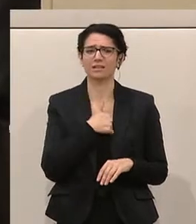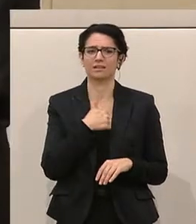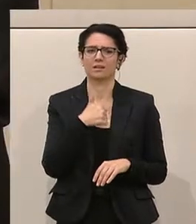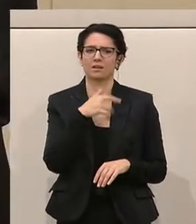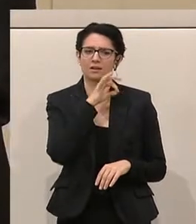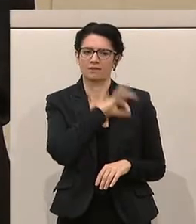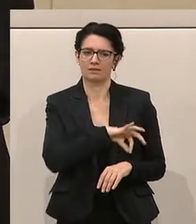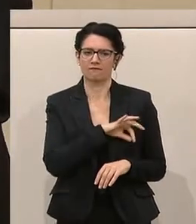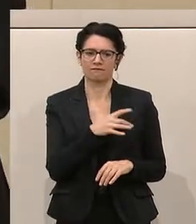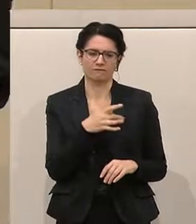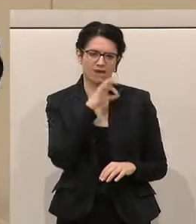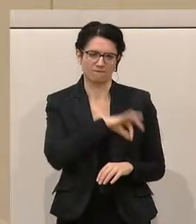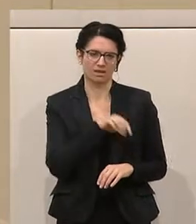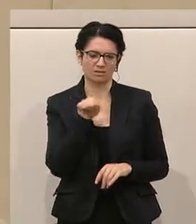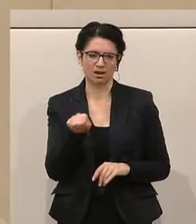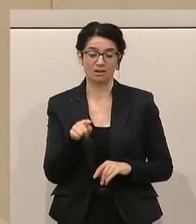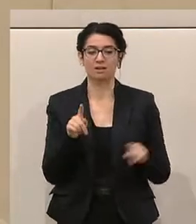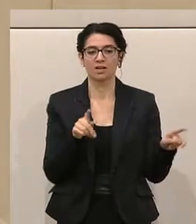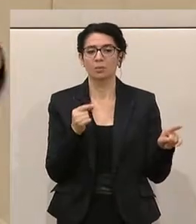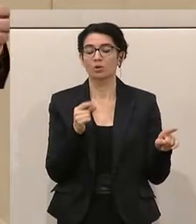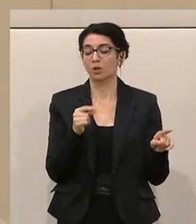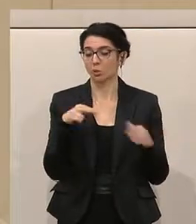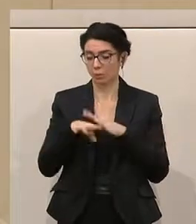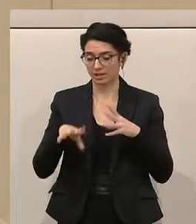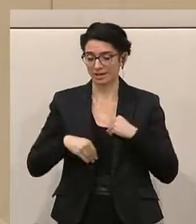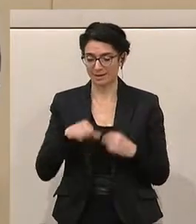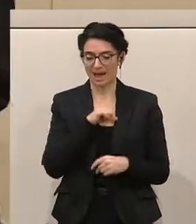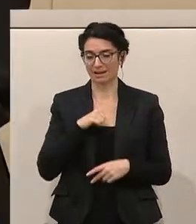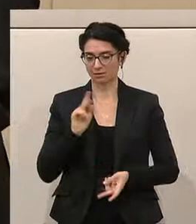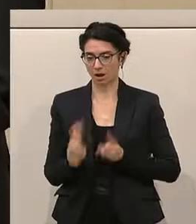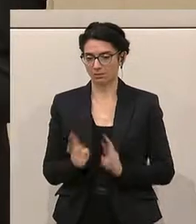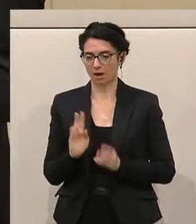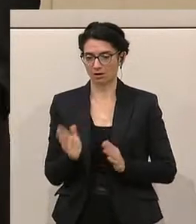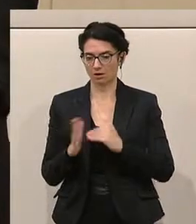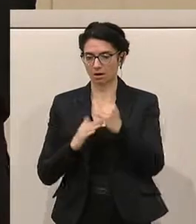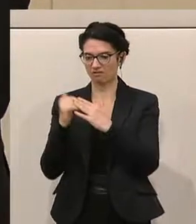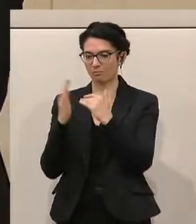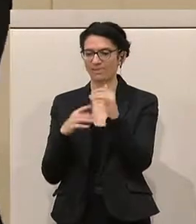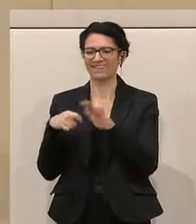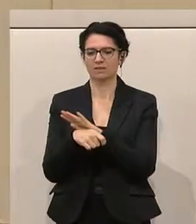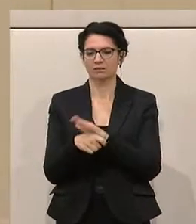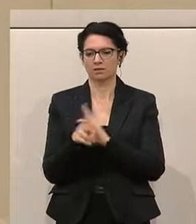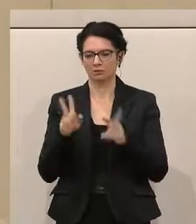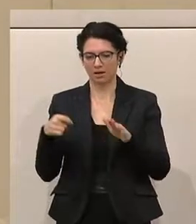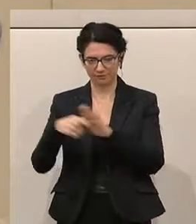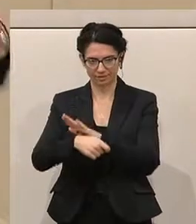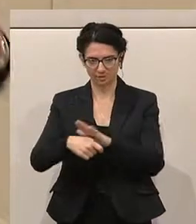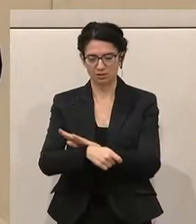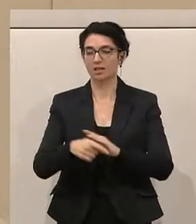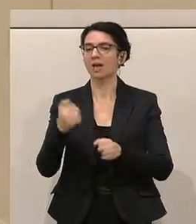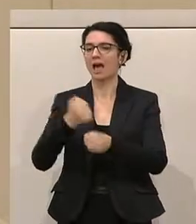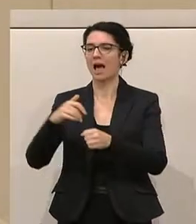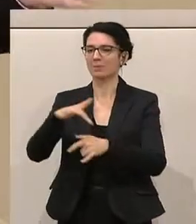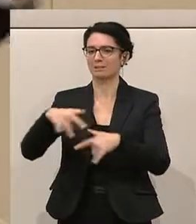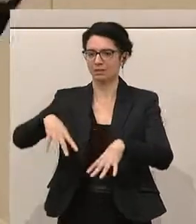falsch interpretiert. Wir wollen, dass die Unternehmer Eigenkapital aufbauen, dass sie Investitionen finanzieren, dass sie